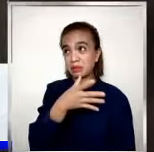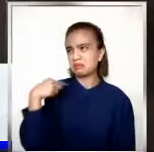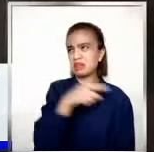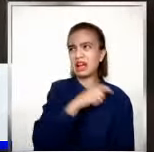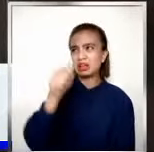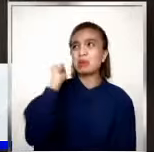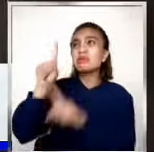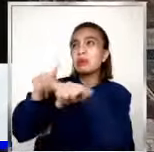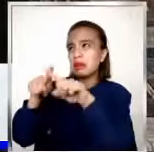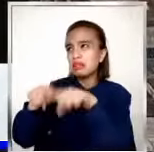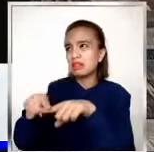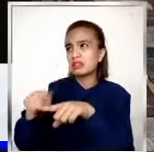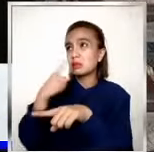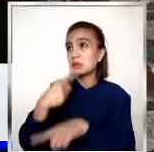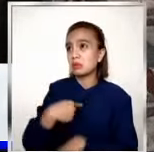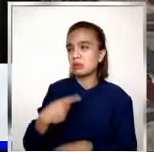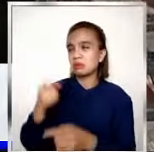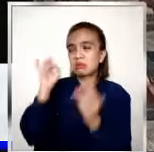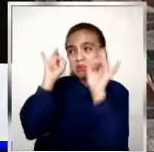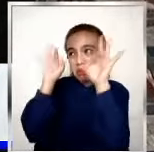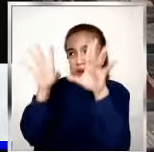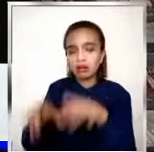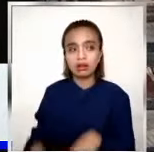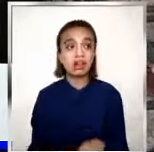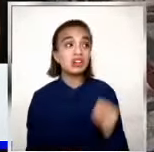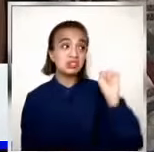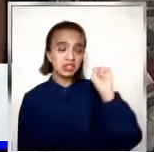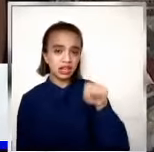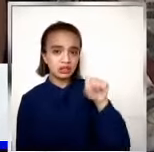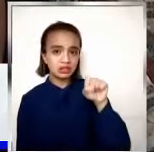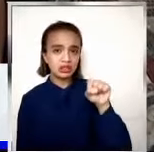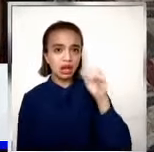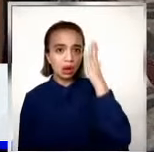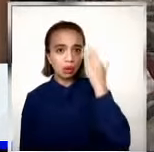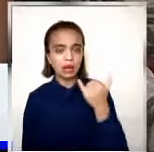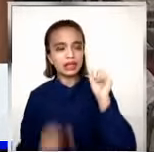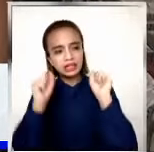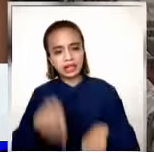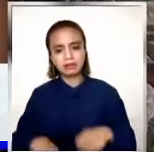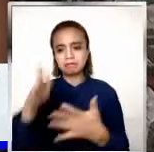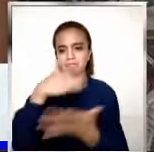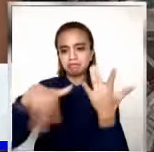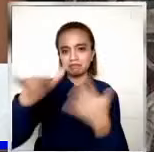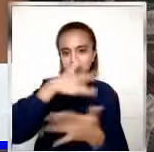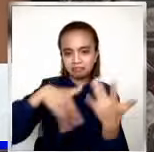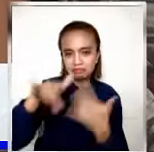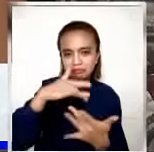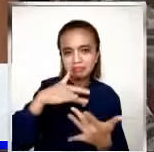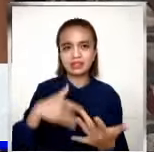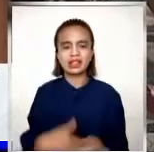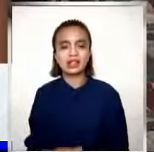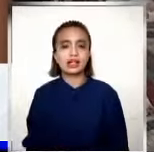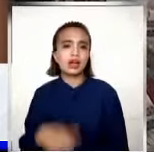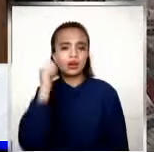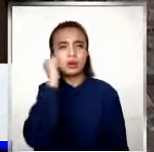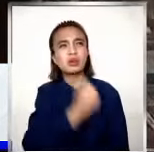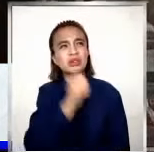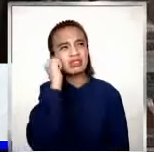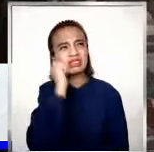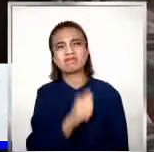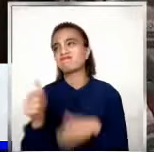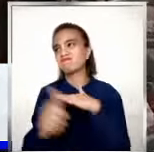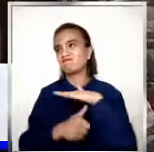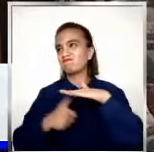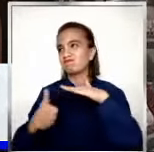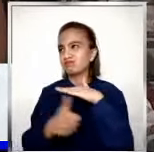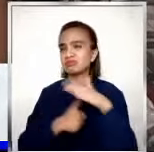daw delikado. Opo, para po makagala-gala rin naman po. Lagi na lang po kasi dito sa bahay. Safe